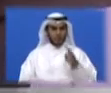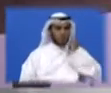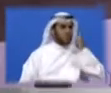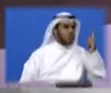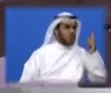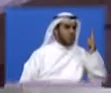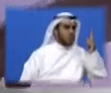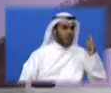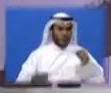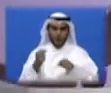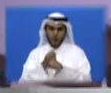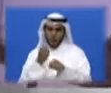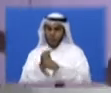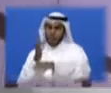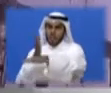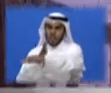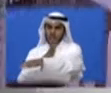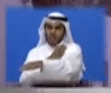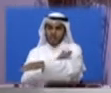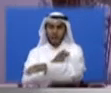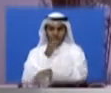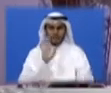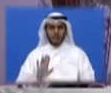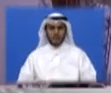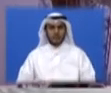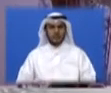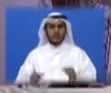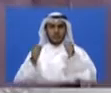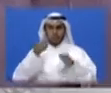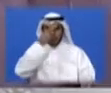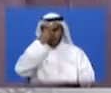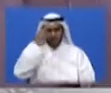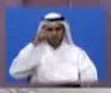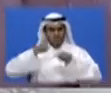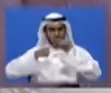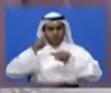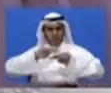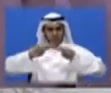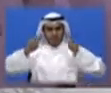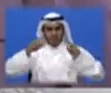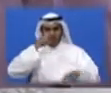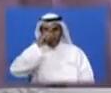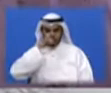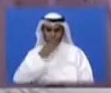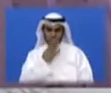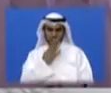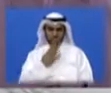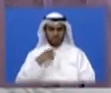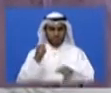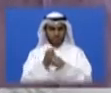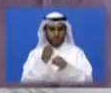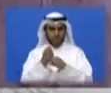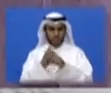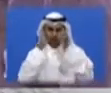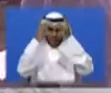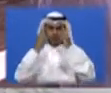التحديات الكثيرة والكبيرة التي تعترض سير طريق تنفيذ هكذا مشاريع كبرى، إلا أن وزارة الأشغال العامة تبذل